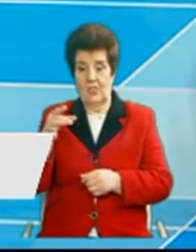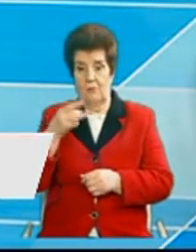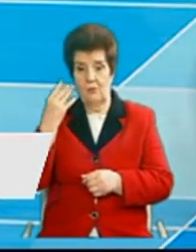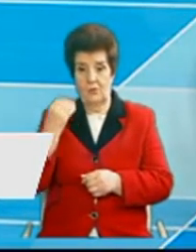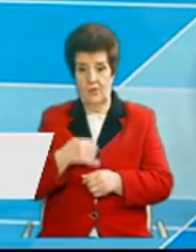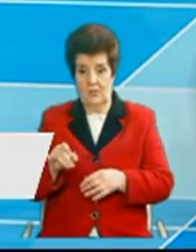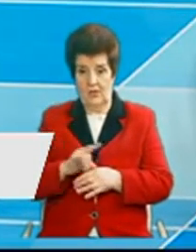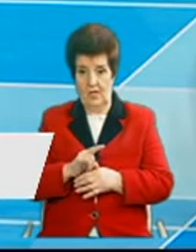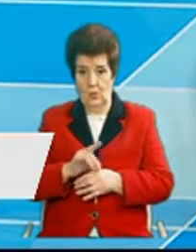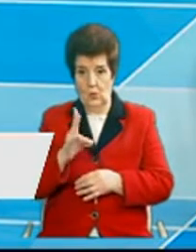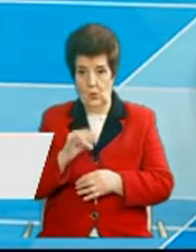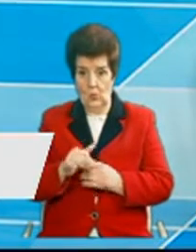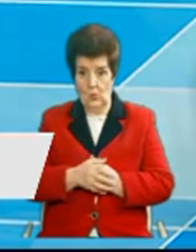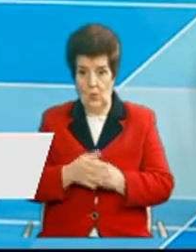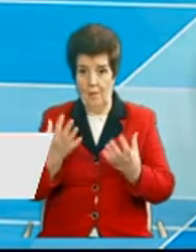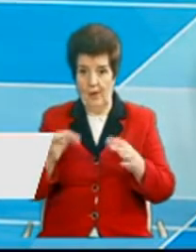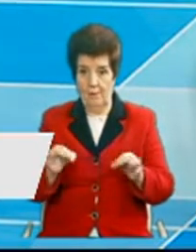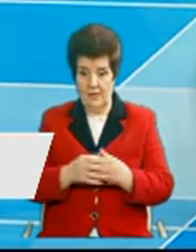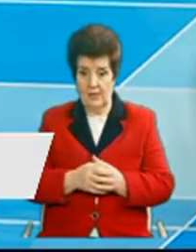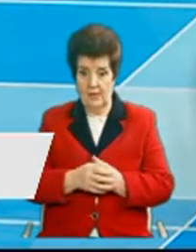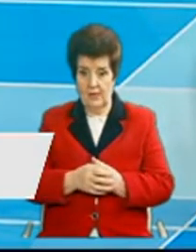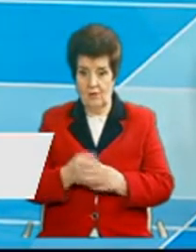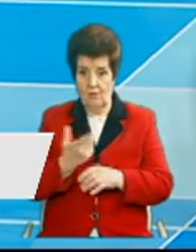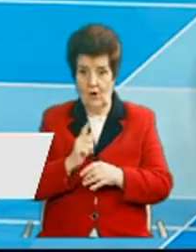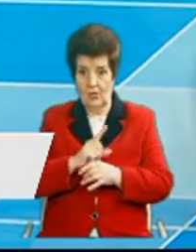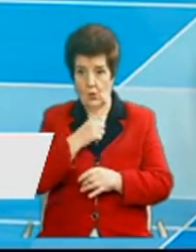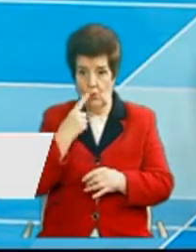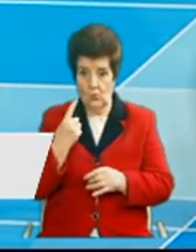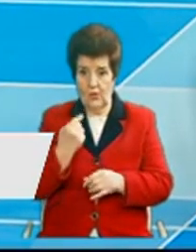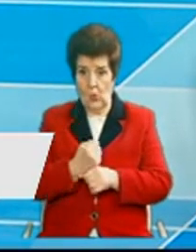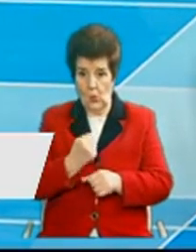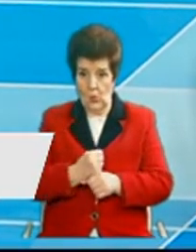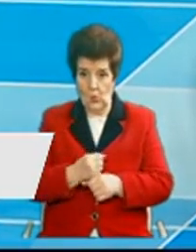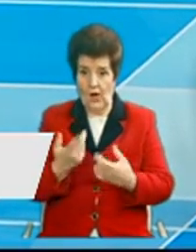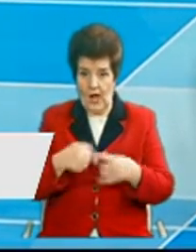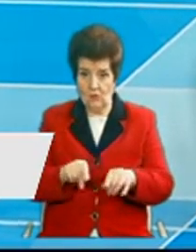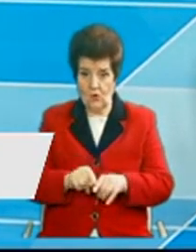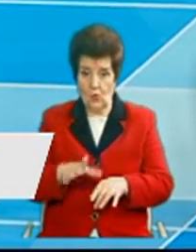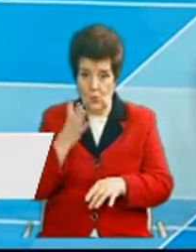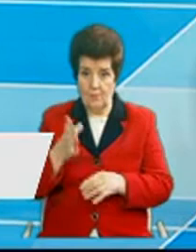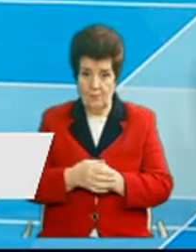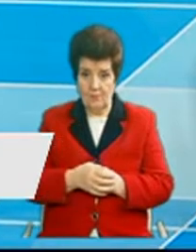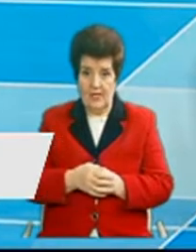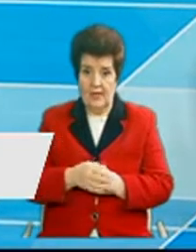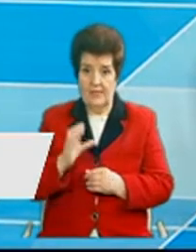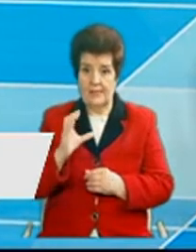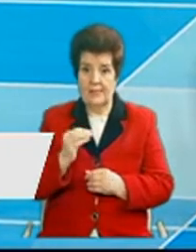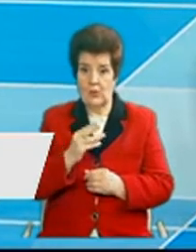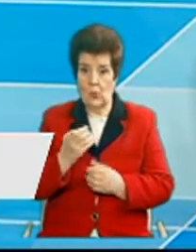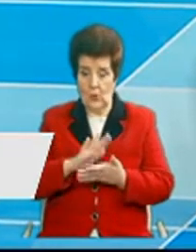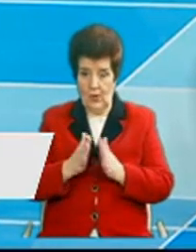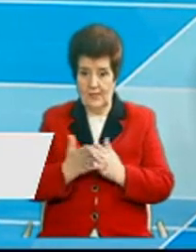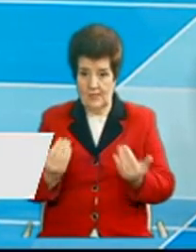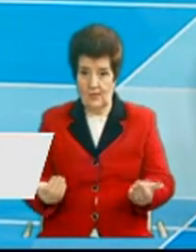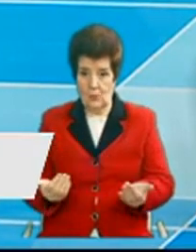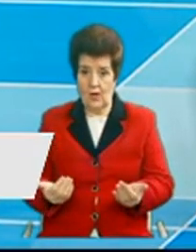largi. Adică nu permit foarte multe lucruri, așa cum sunt ele în situația actuală. De aceea o